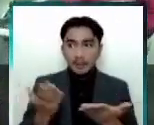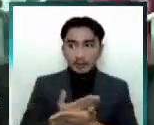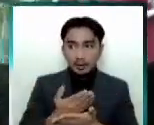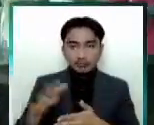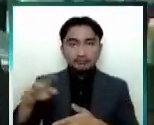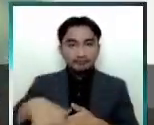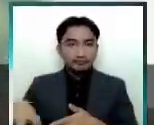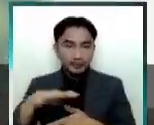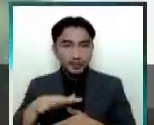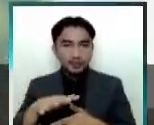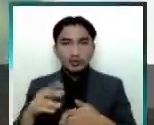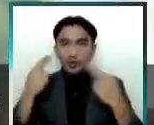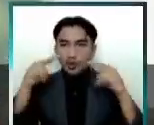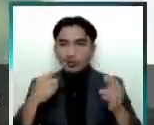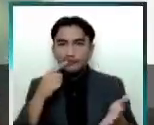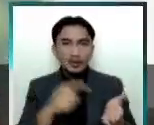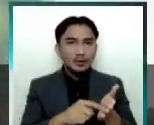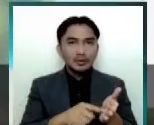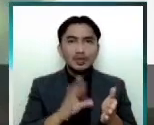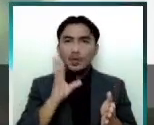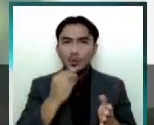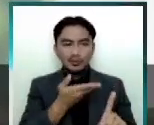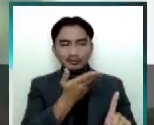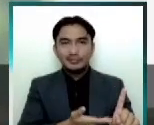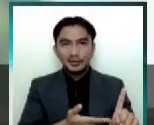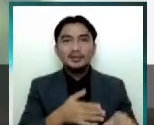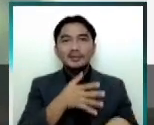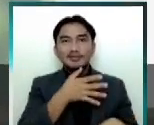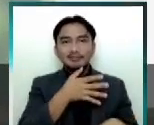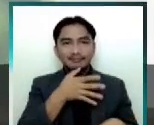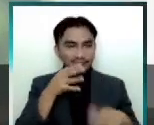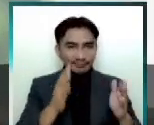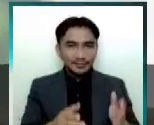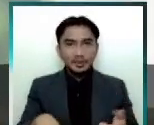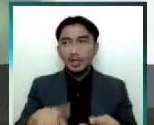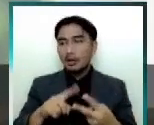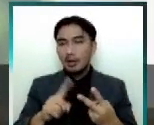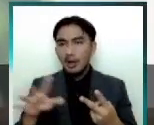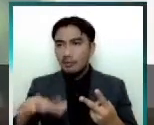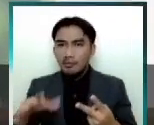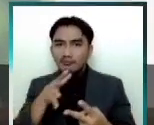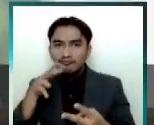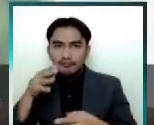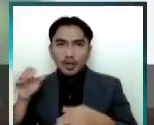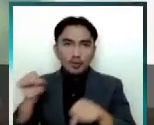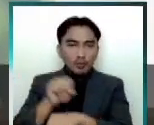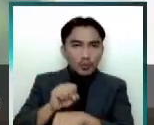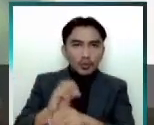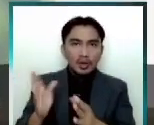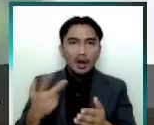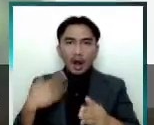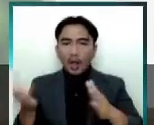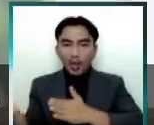magsasaka. Kinikilala natin ang ating mga magsasaka, mga agricultural worker na buong araw ay